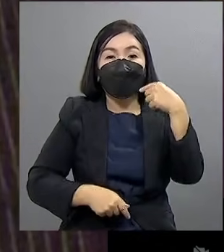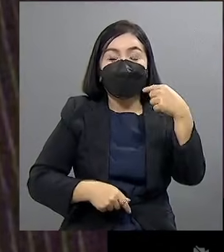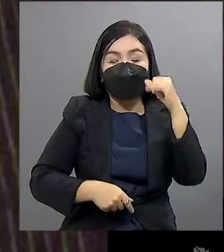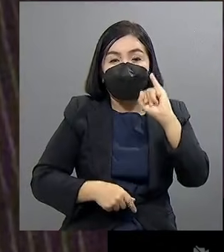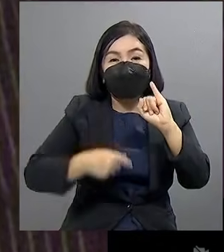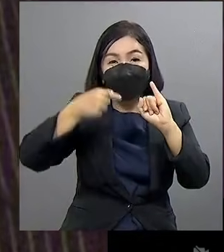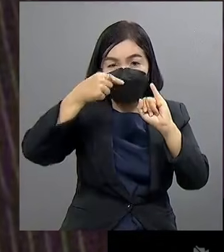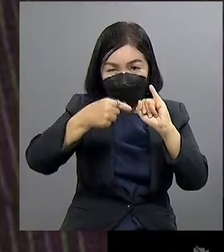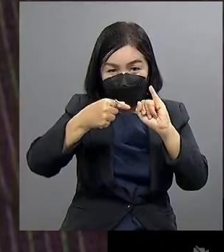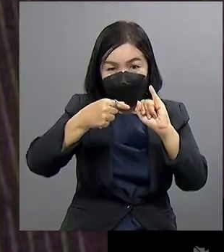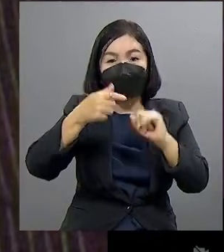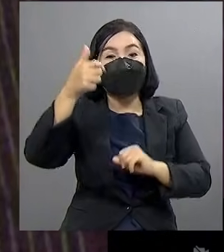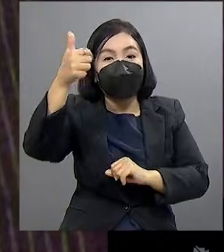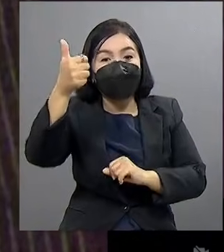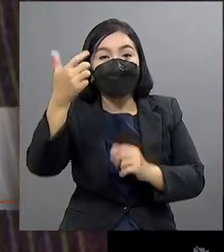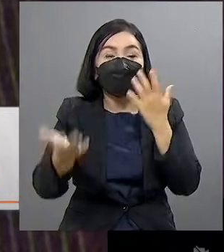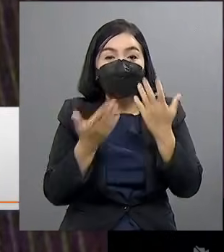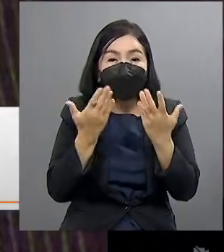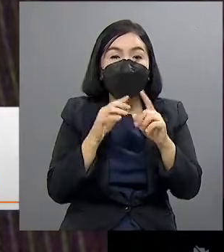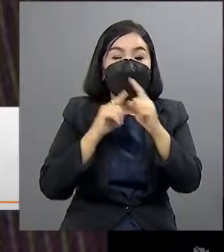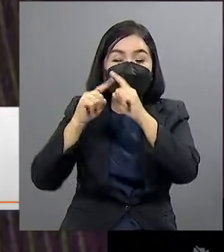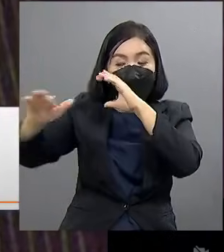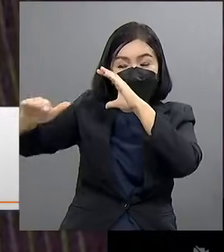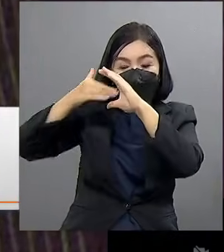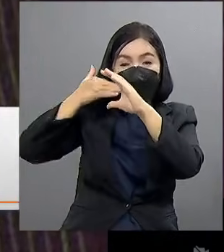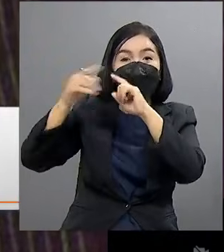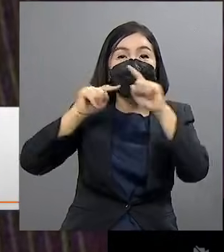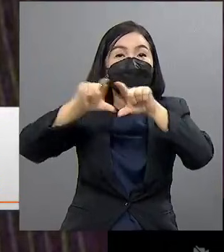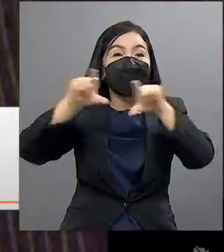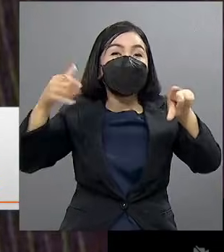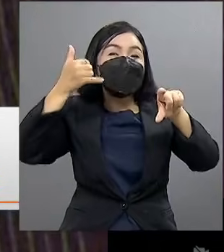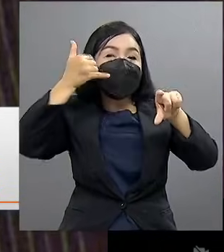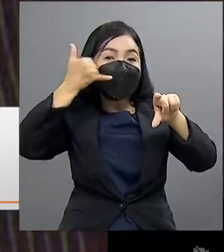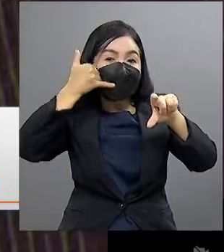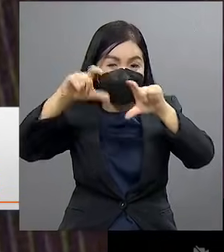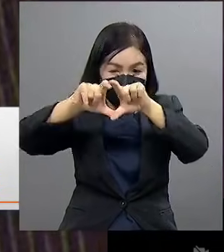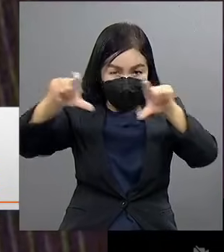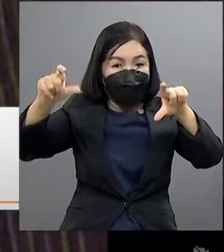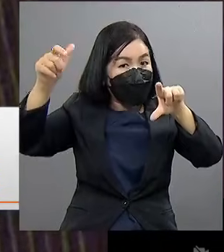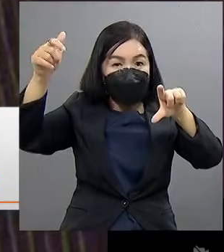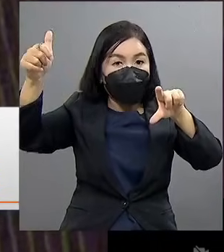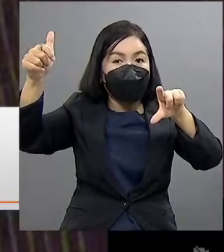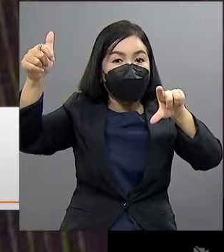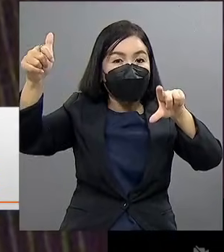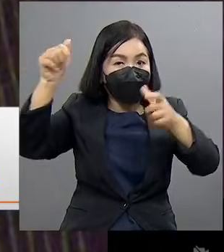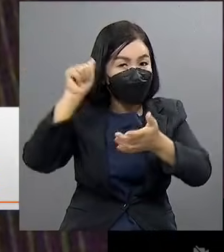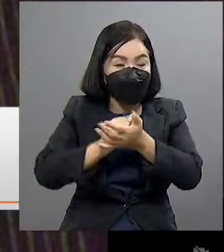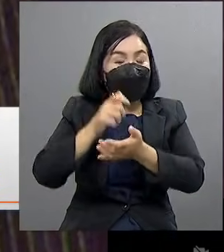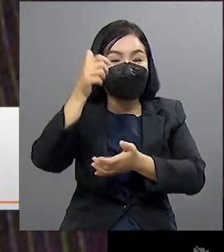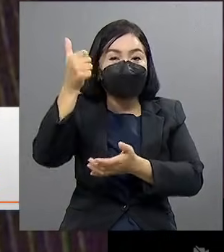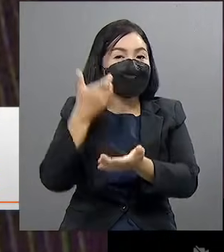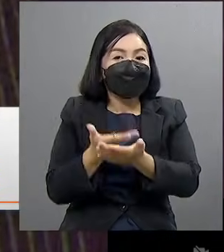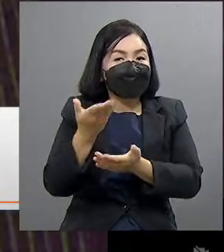bazang.kj.lawa นะคะก็คือเข้าไปทักแชทได้เลยแล้วก็โทรตามเบอร์ที่ทางไลน์ที่ทางให้ทางรายการไว้นะคะก็สั่งซื้อได้เลยเหมือนกันแ